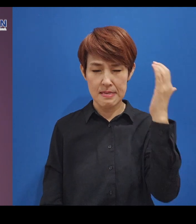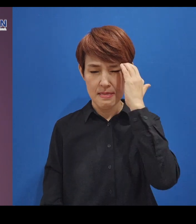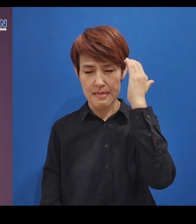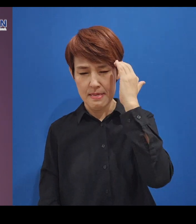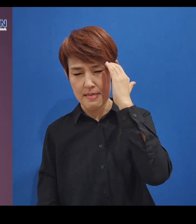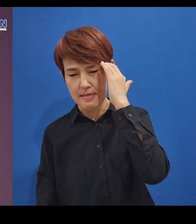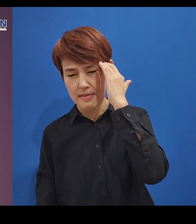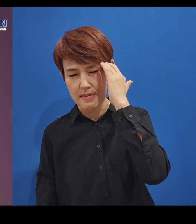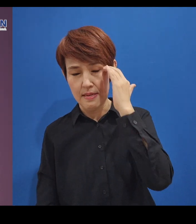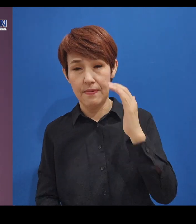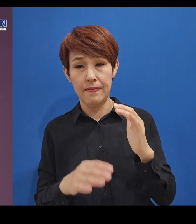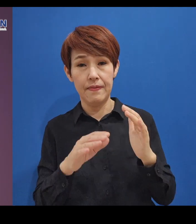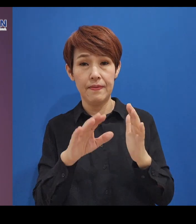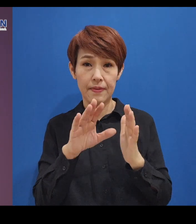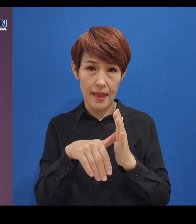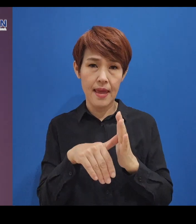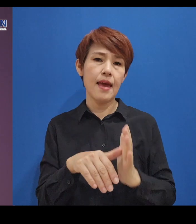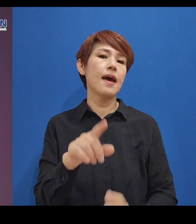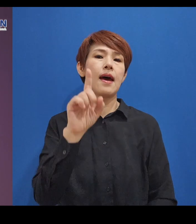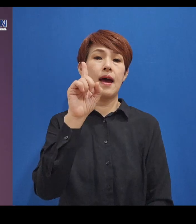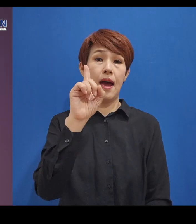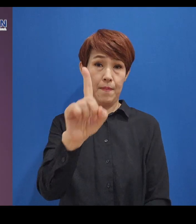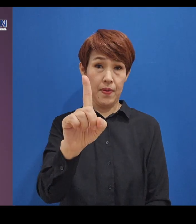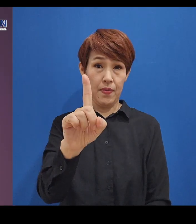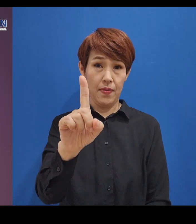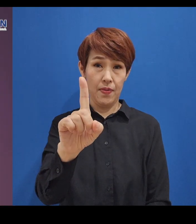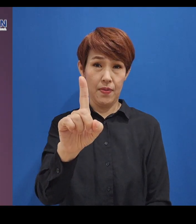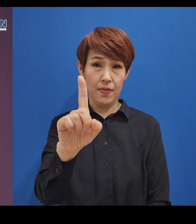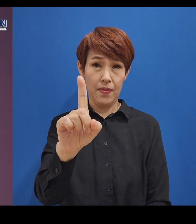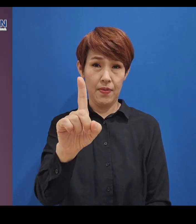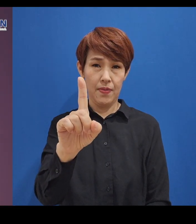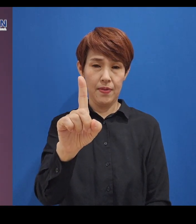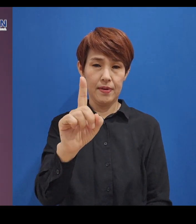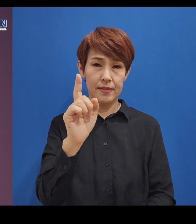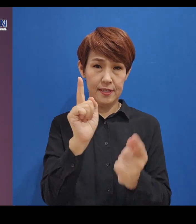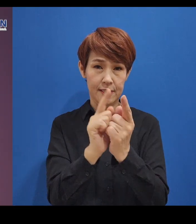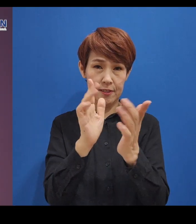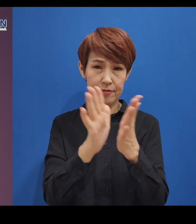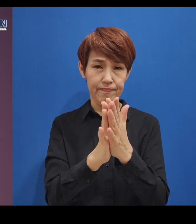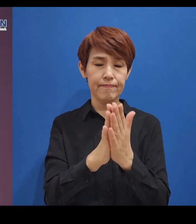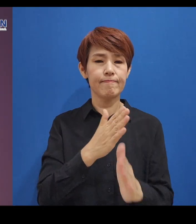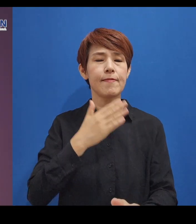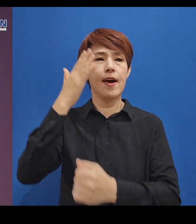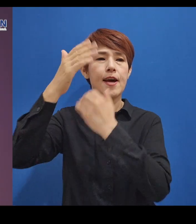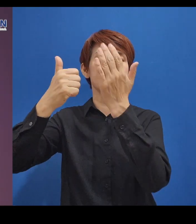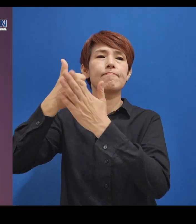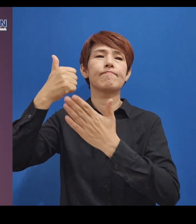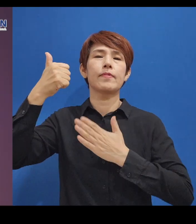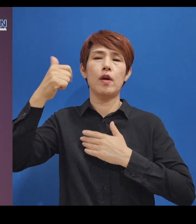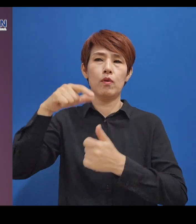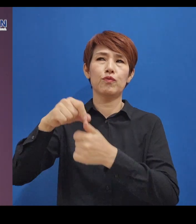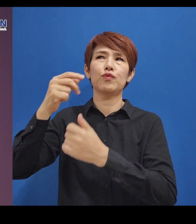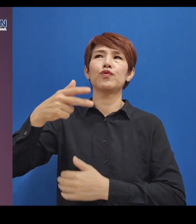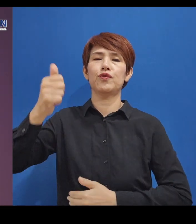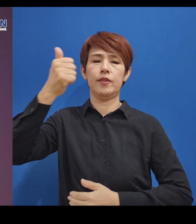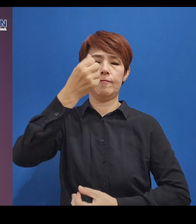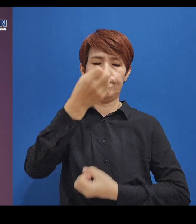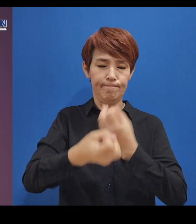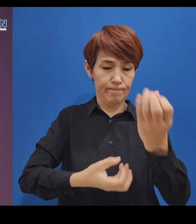가운데서요, 딱 한 번 나의 가치를 입술로 고백하면 앞으로 그 가치를